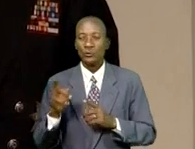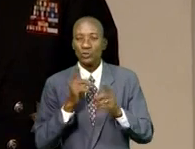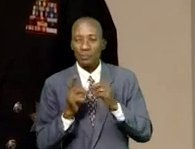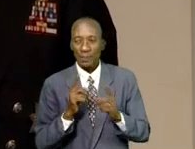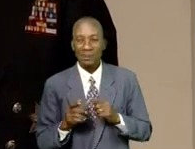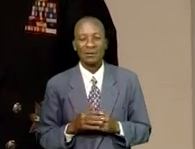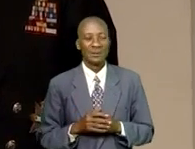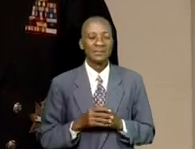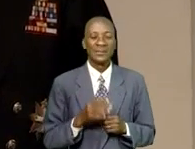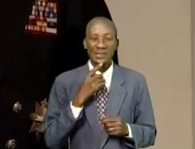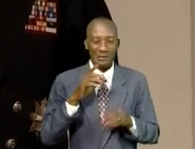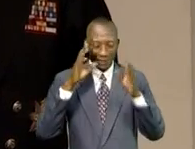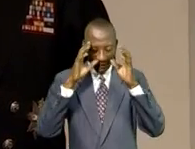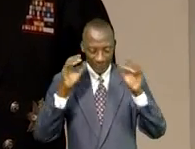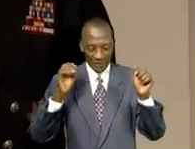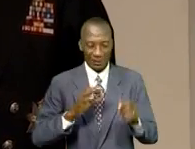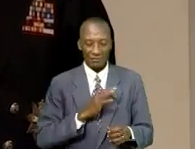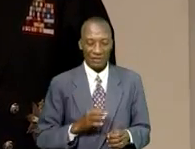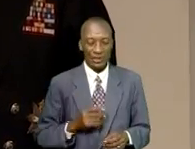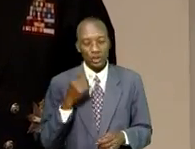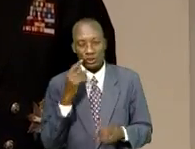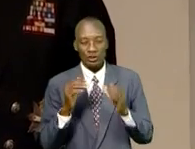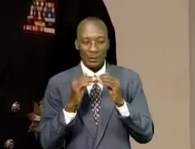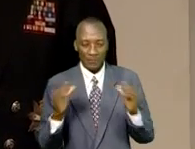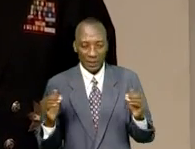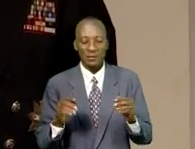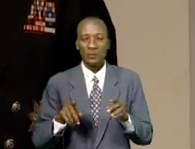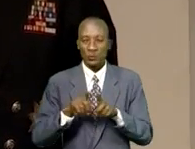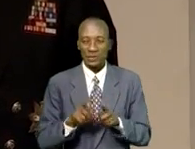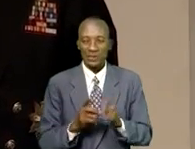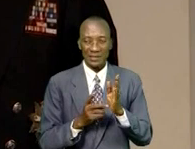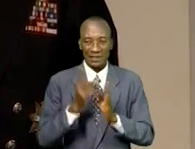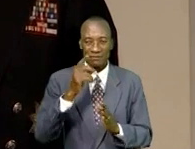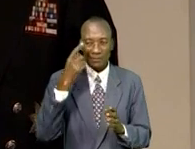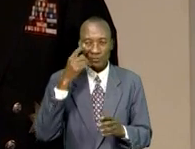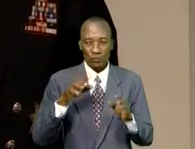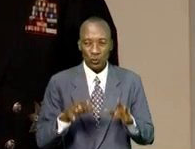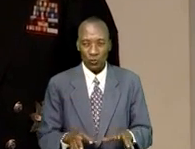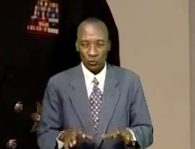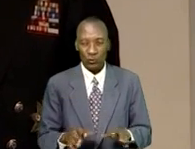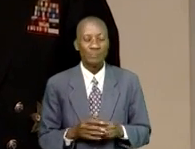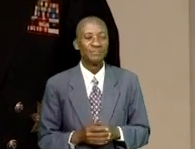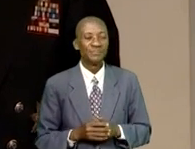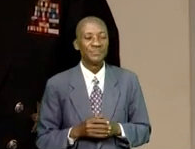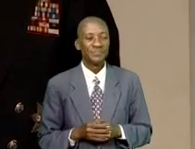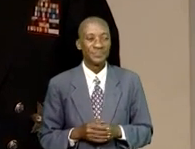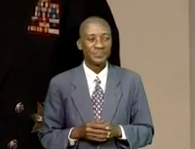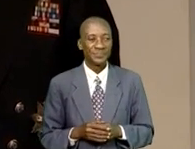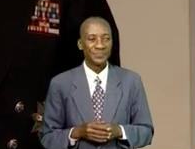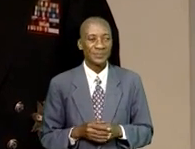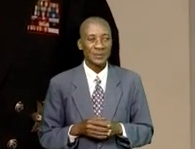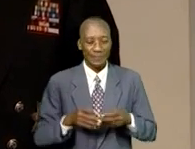la prospérité en République démocratique du Congo, décerné à son Excellence